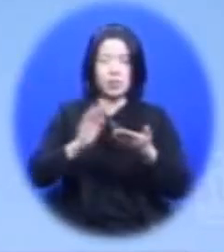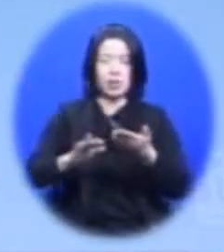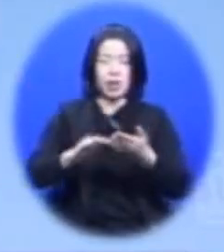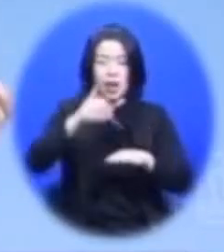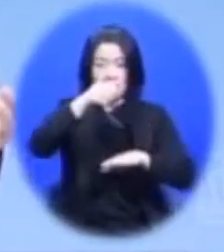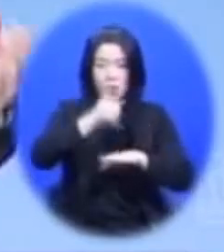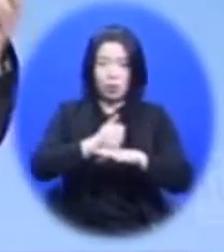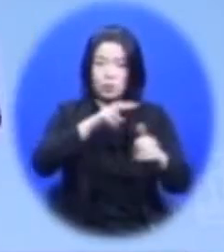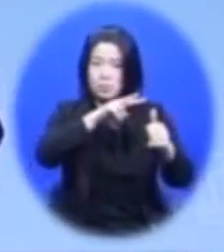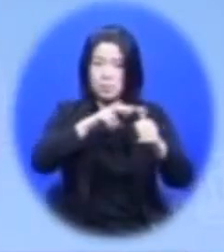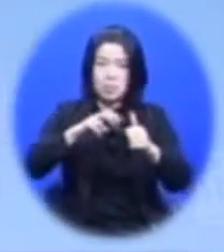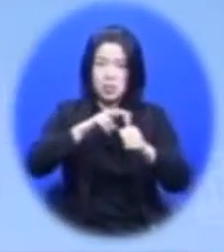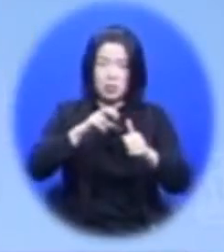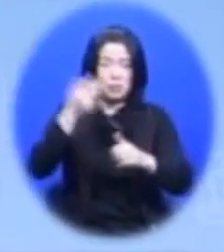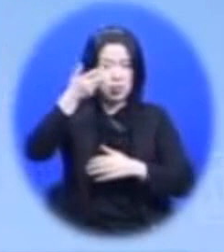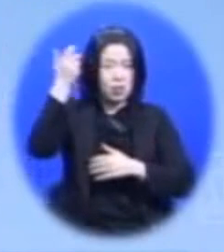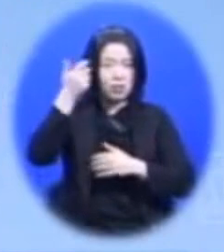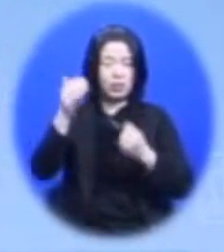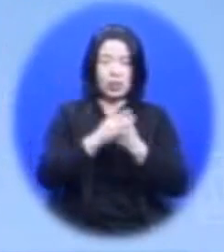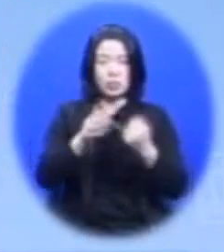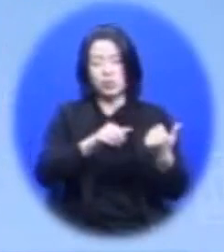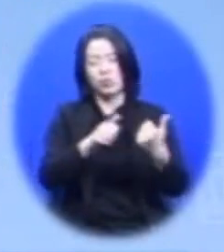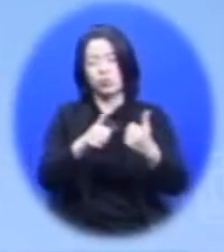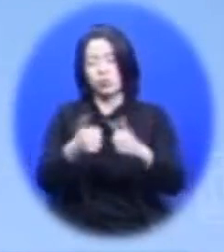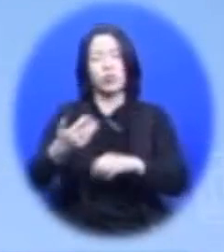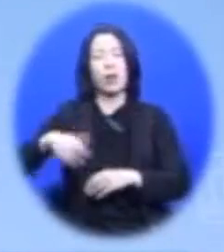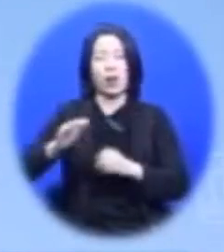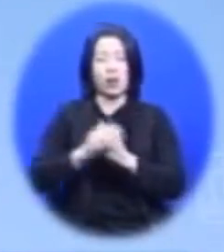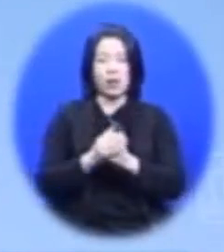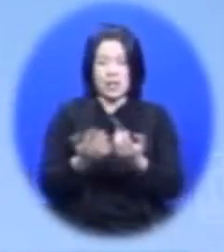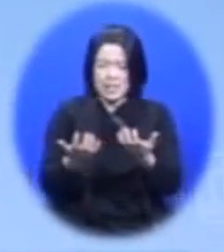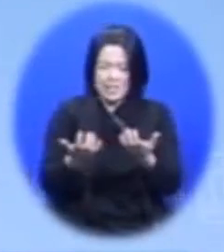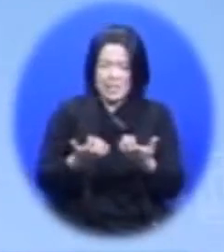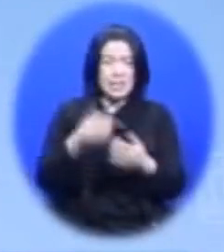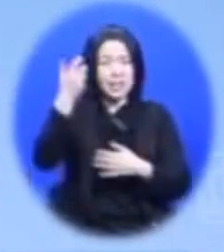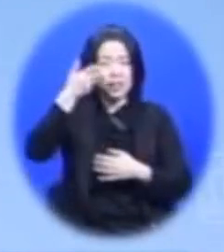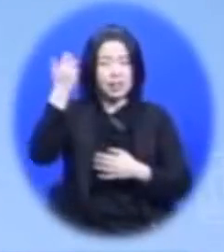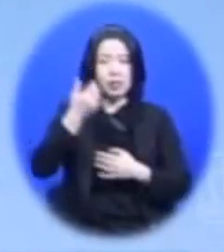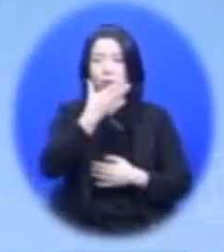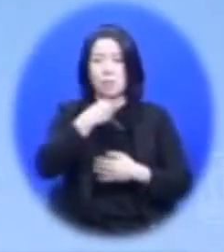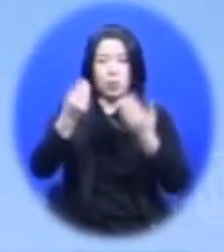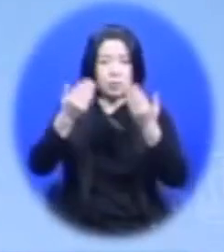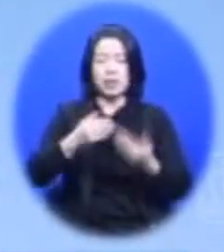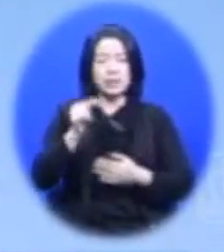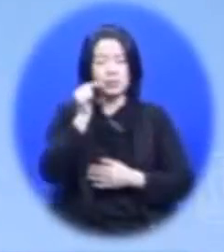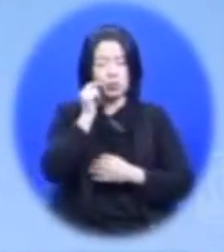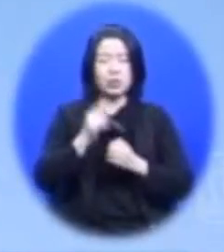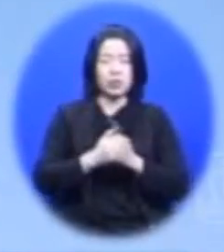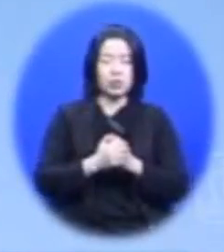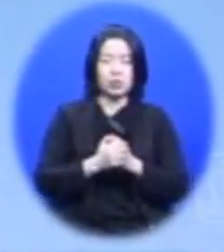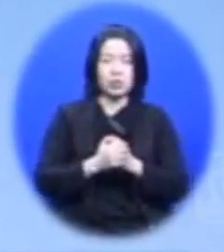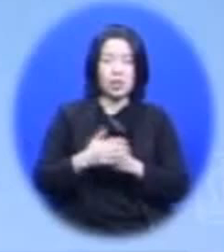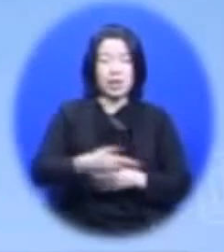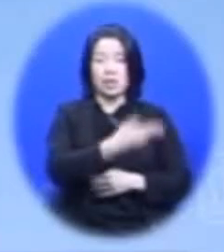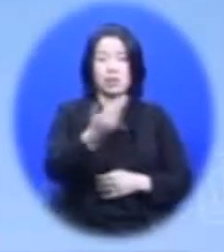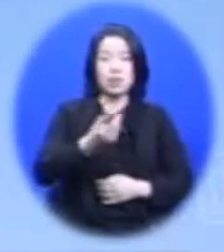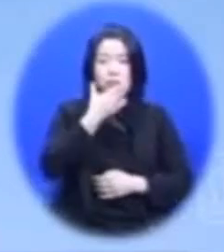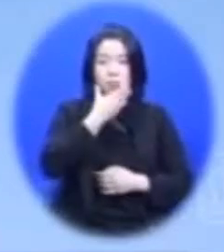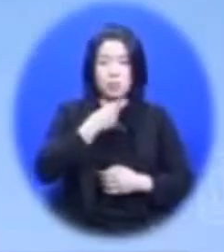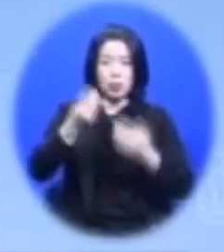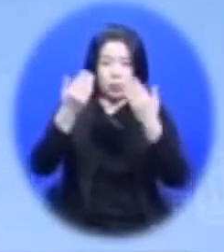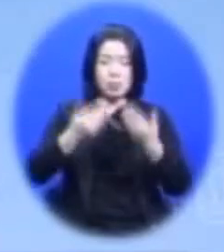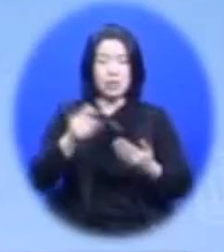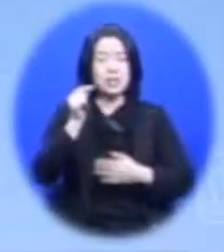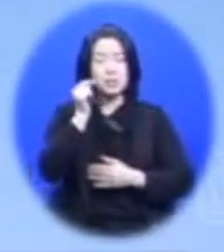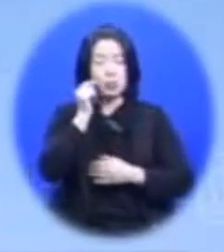결국 미움의 영 때문에 죽어가는 거예요. 인색한 영은 복을 못 받습니다. 여러분이 복을 받지